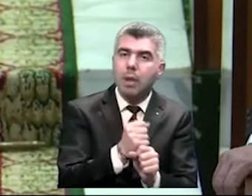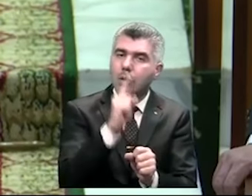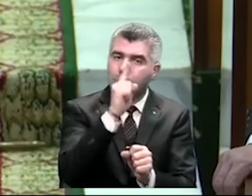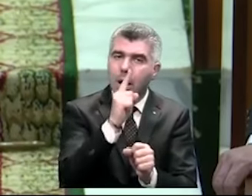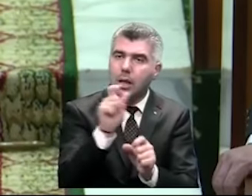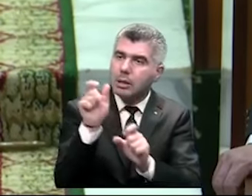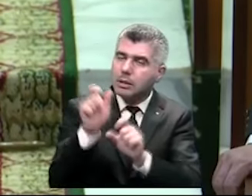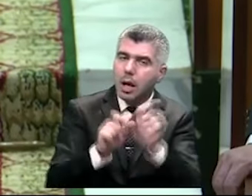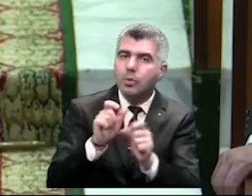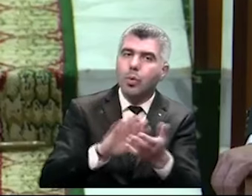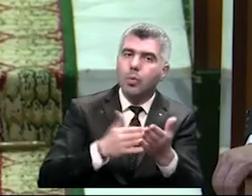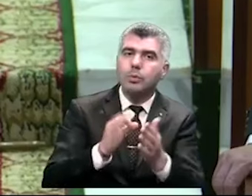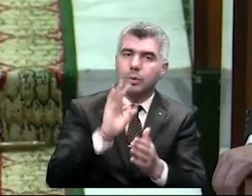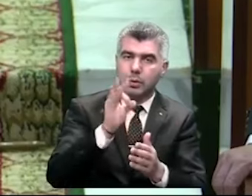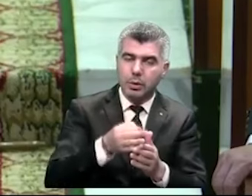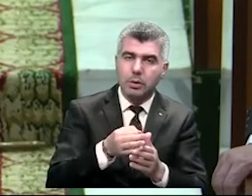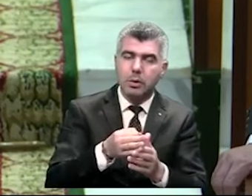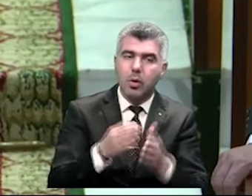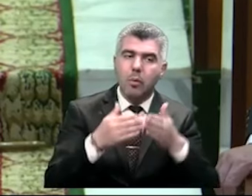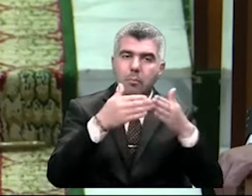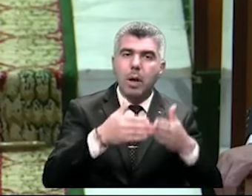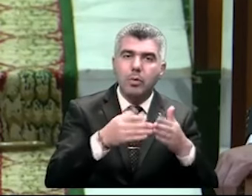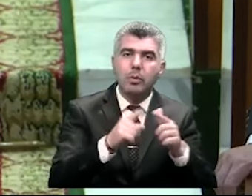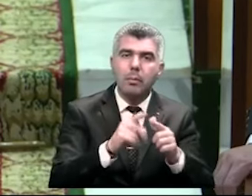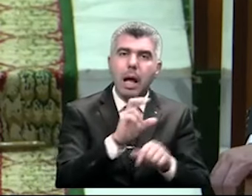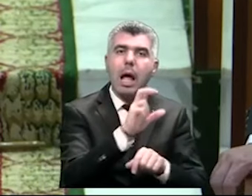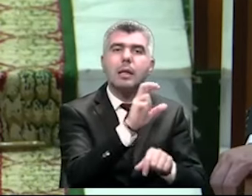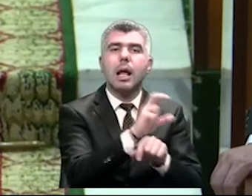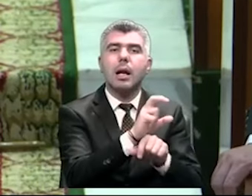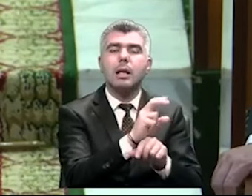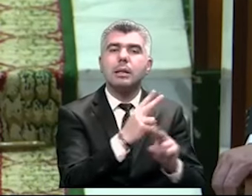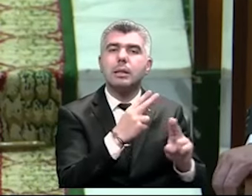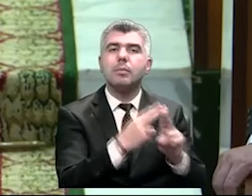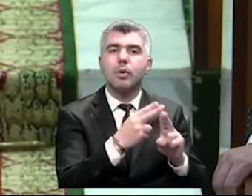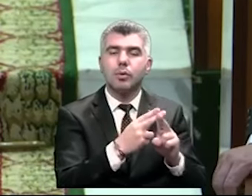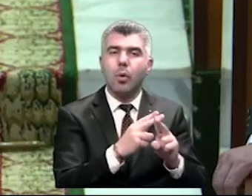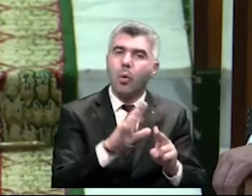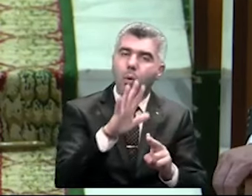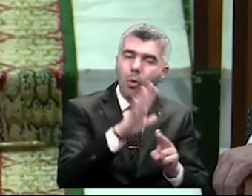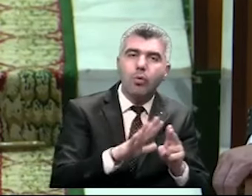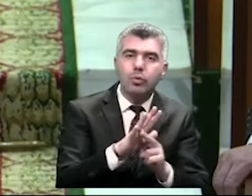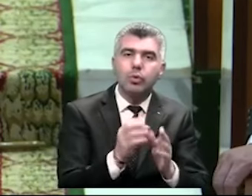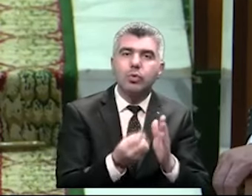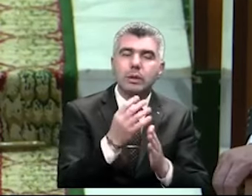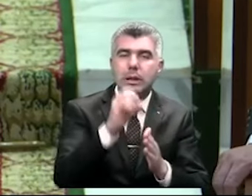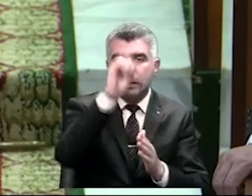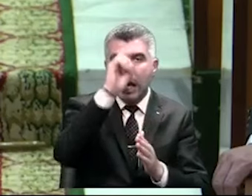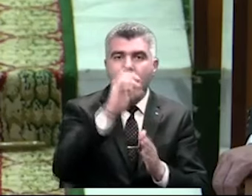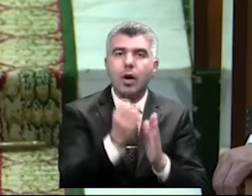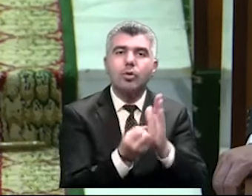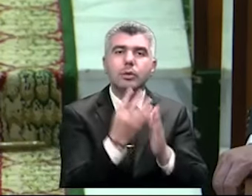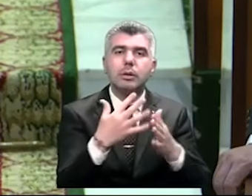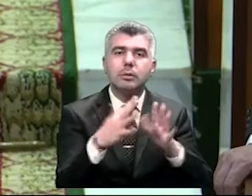ديال هذ المناطق وثانيا ان نردها موانئ خضراء باشك نضمن كذلك استعمال الطاقات المتجدده باش يمكننا نضمن